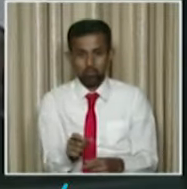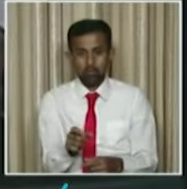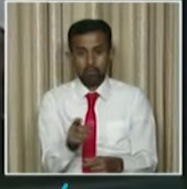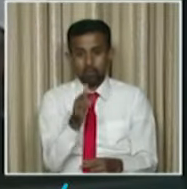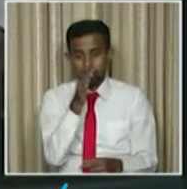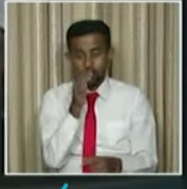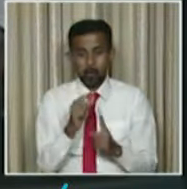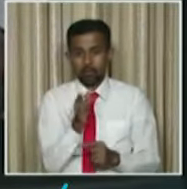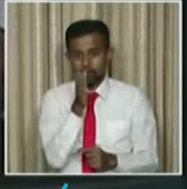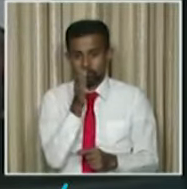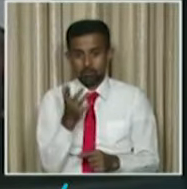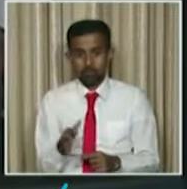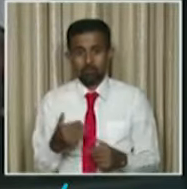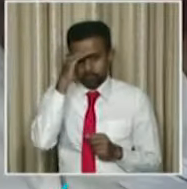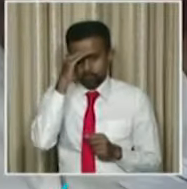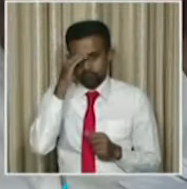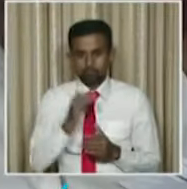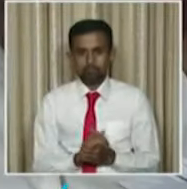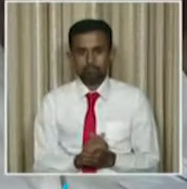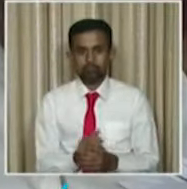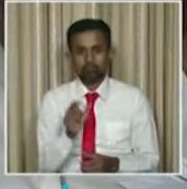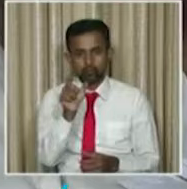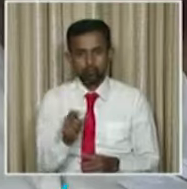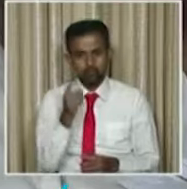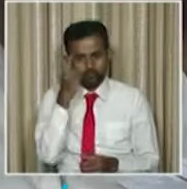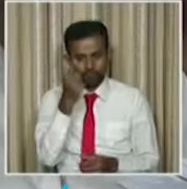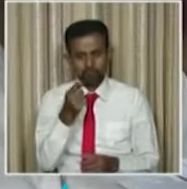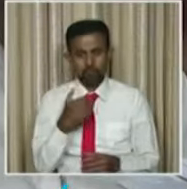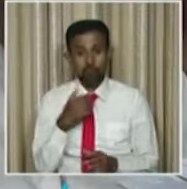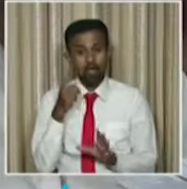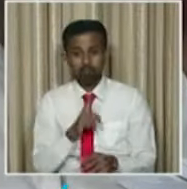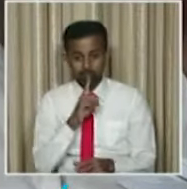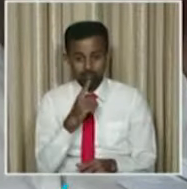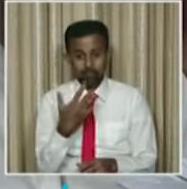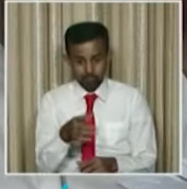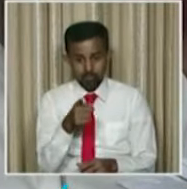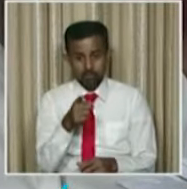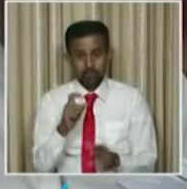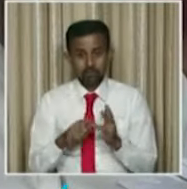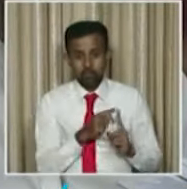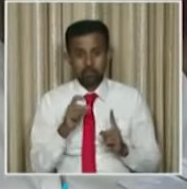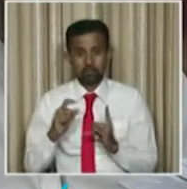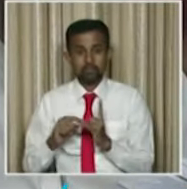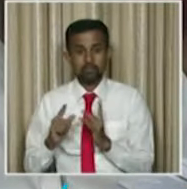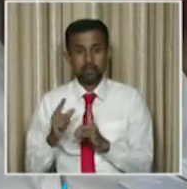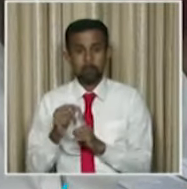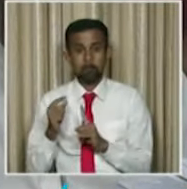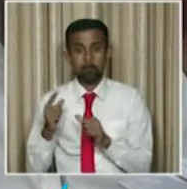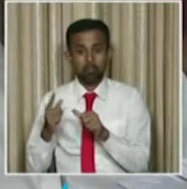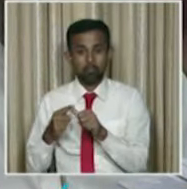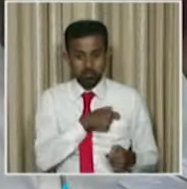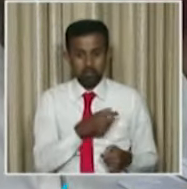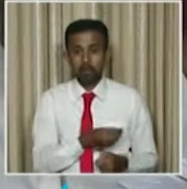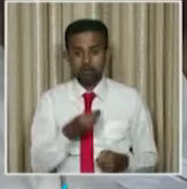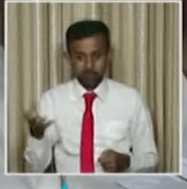යවනවා. පාර්ලිමේන්තුව නමක යවනවා. අපි නමක යවනවා. ඔබතුමාට මතක ඇති මම අවුරුදු ගාණක් ඔබතුමාට කිව්වා. මේ කෝප් එක කෝපායක විපක්ෂයේ මන්ත්‍රීවරයෙක්